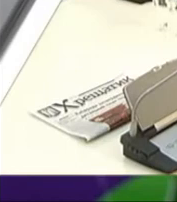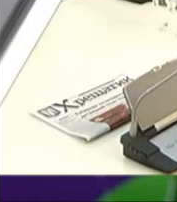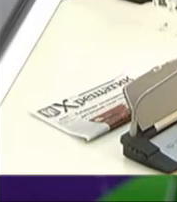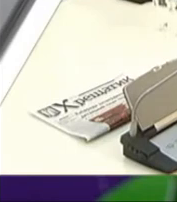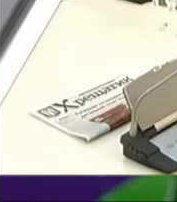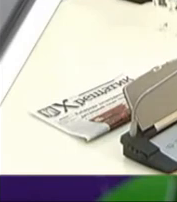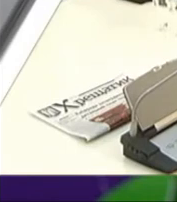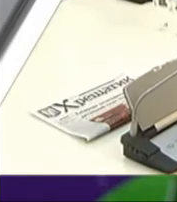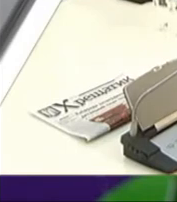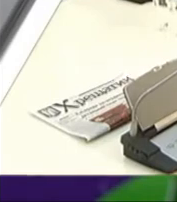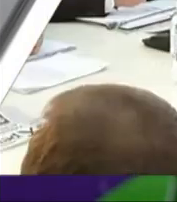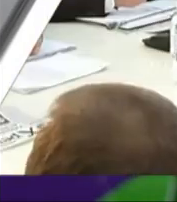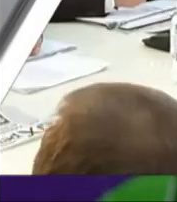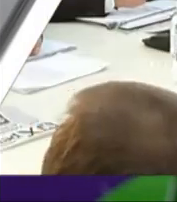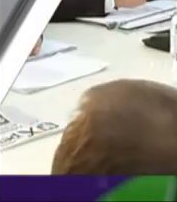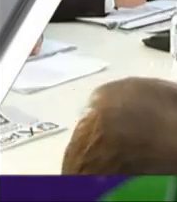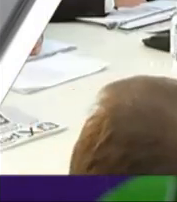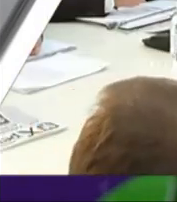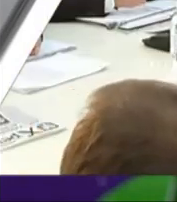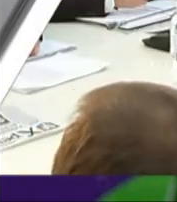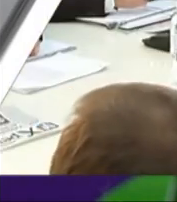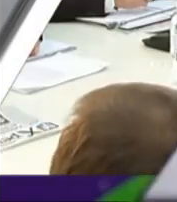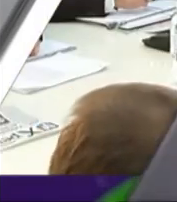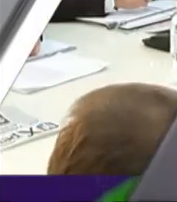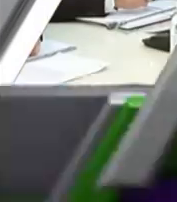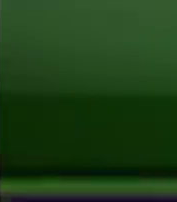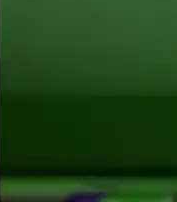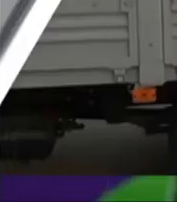Голів районних адміністрацій Києва звільнятимуть за недотримання порядку.